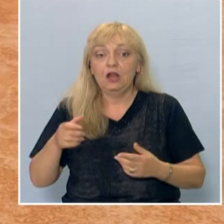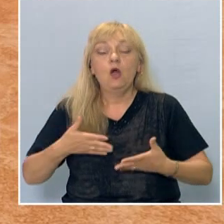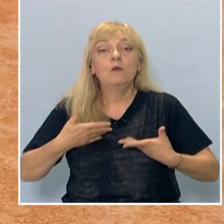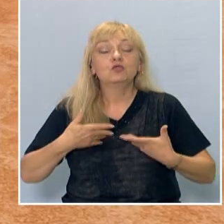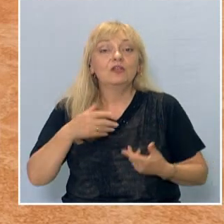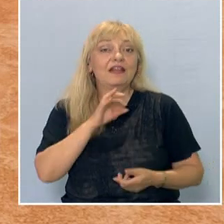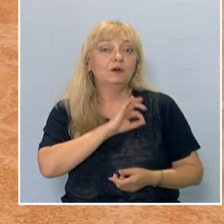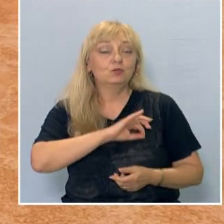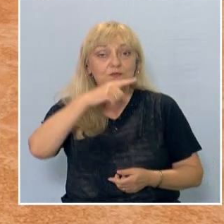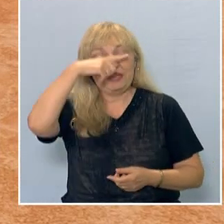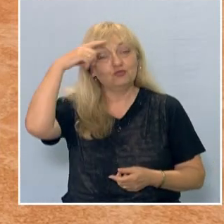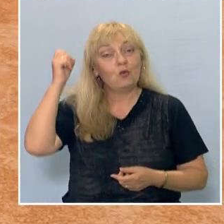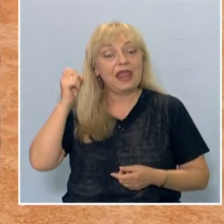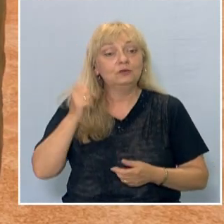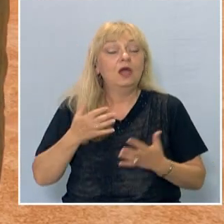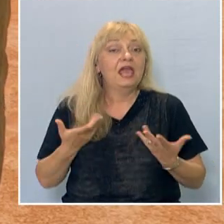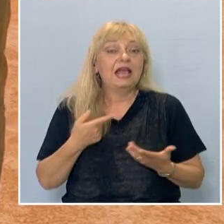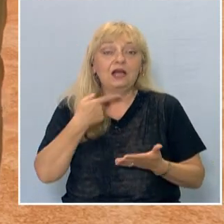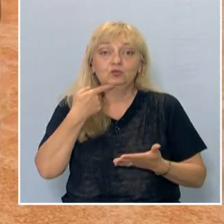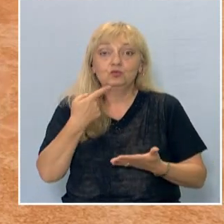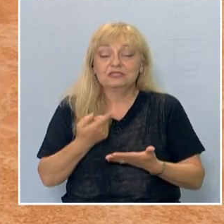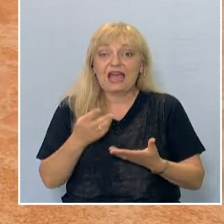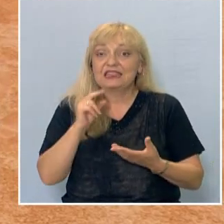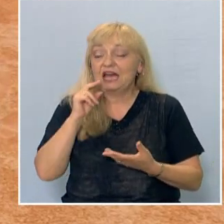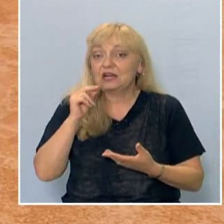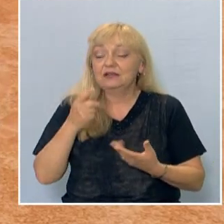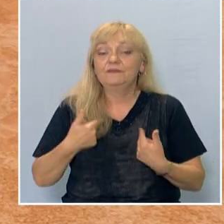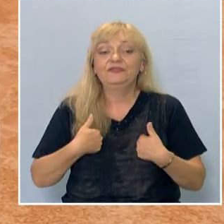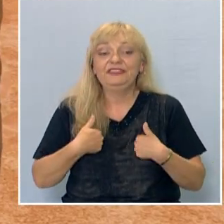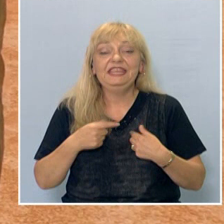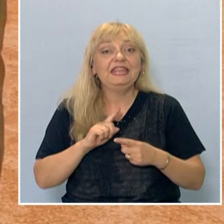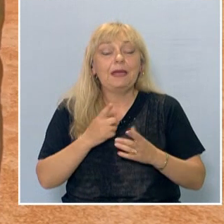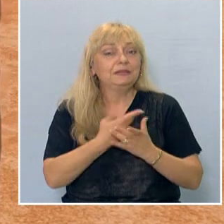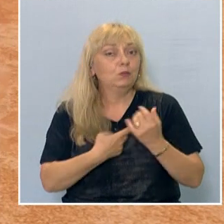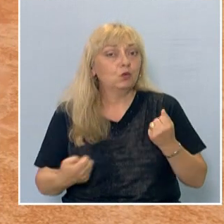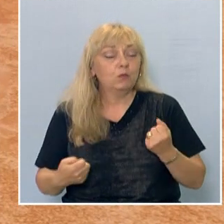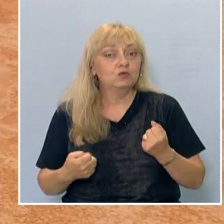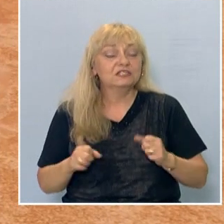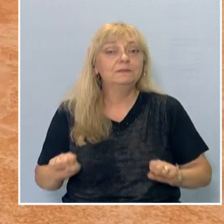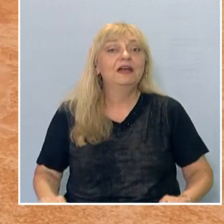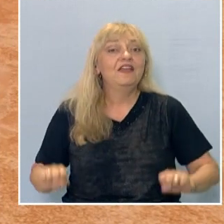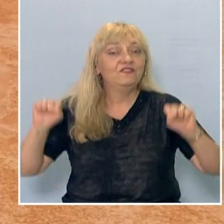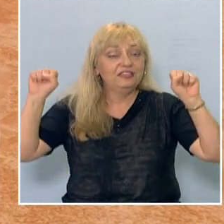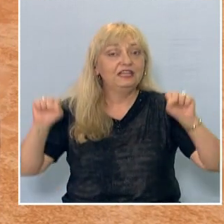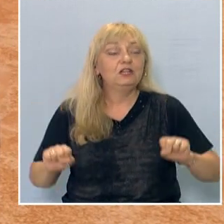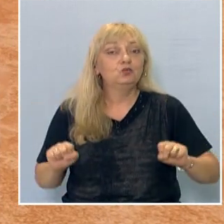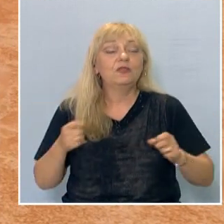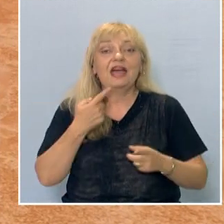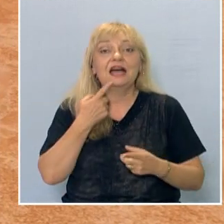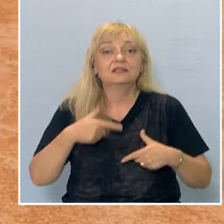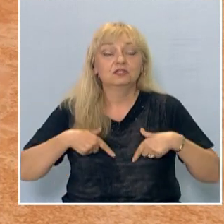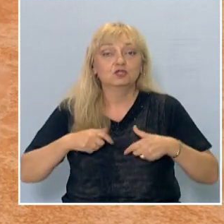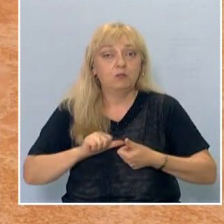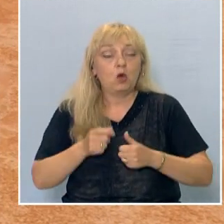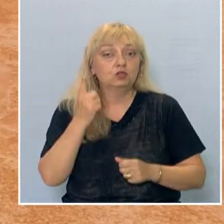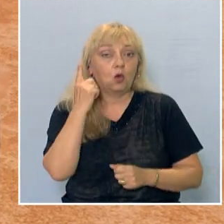И както стана дума в нашия разговор, няма да пропуснем вдигането на тежести като